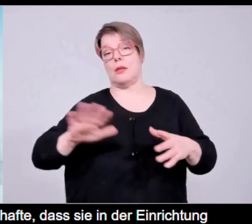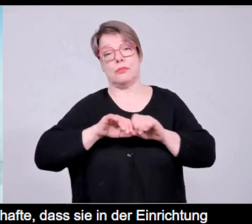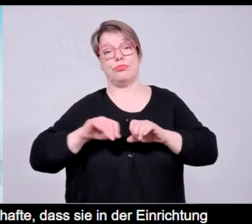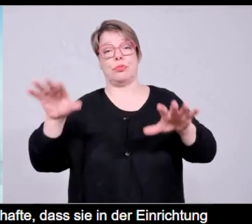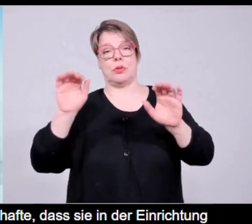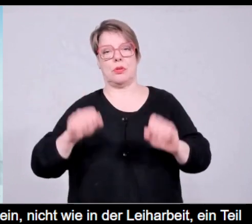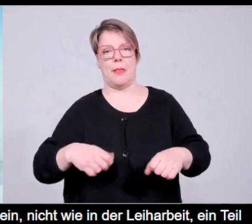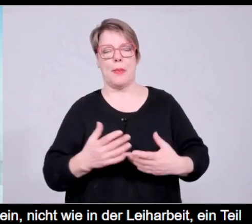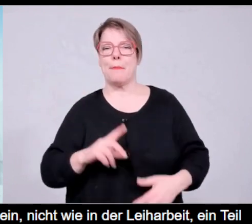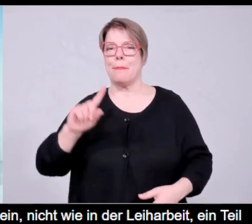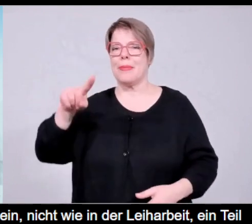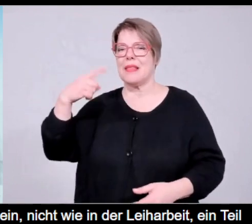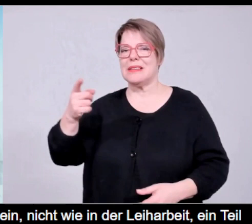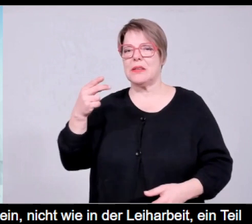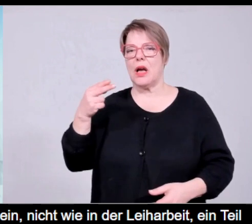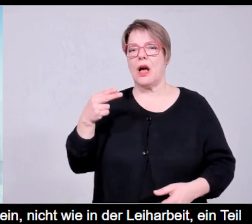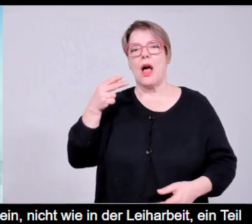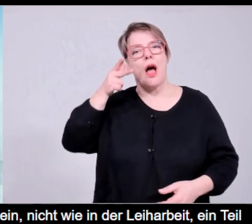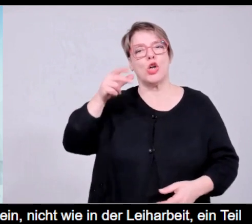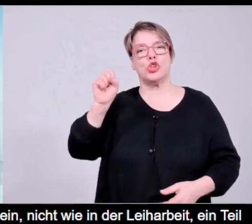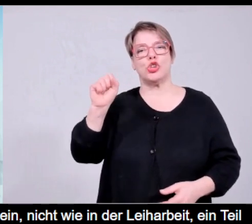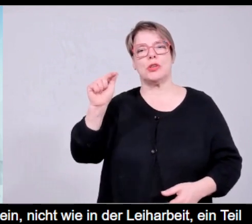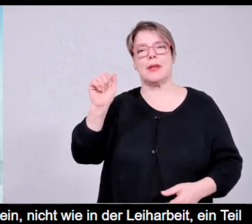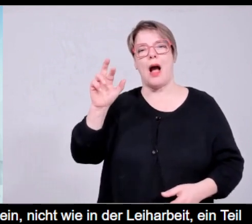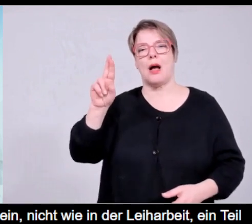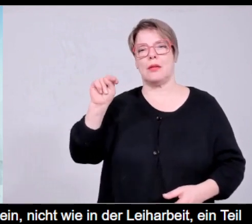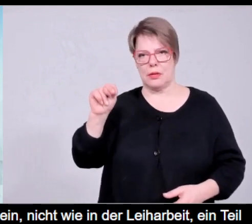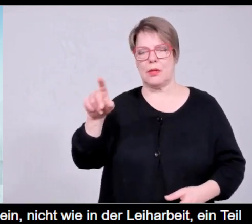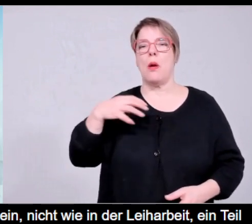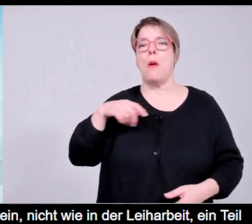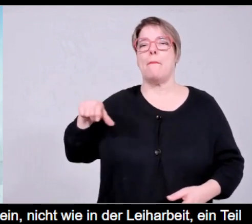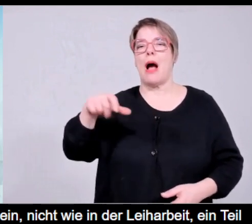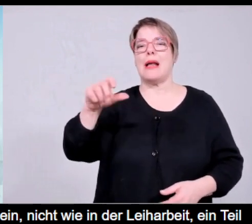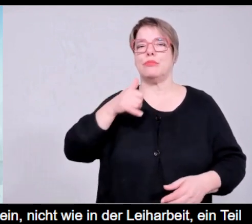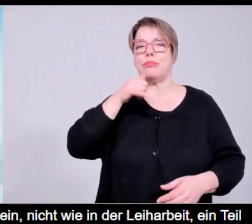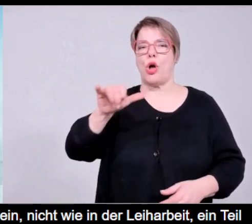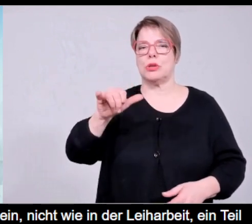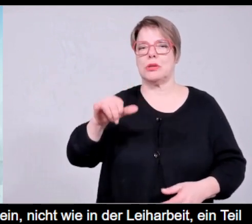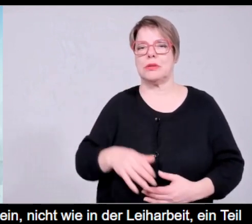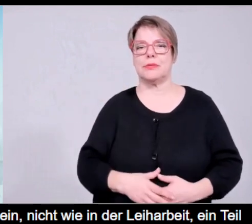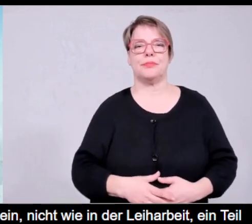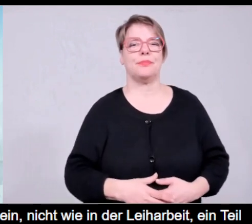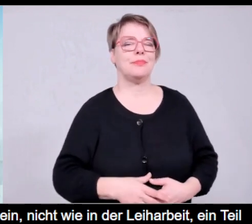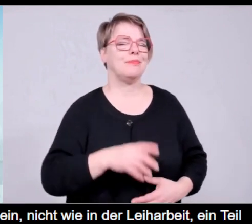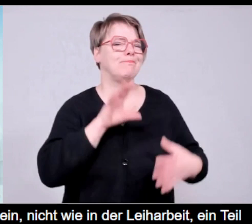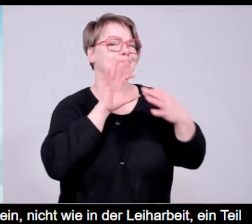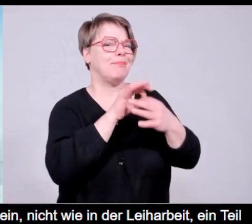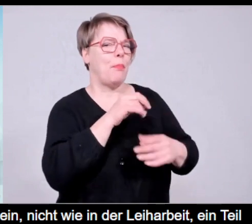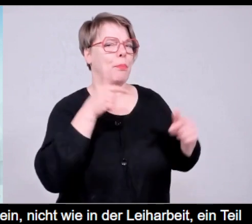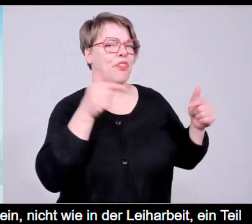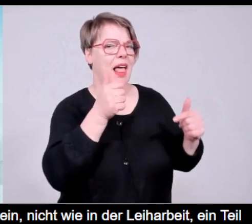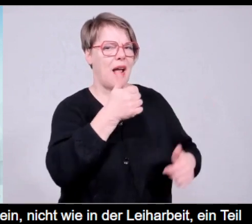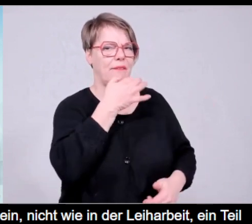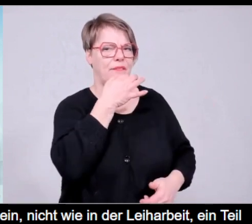angekündigt. Gilt dieses Versprechen noch und wie viele Pflegeplätze fehlen denn, um diese Garantie